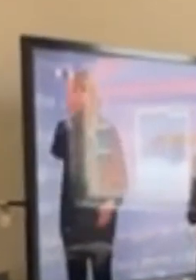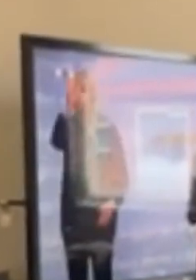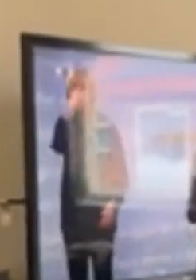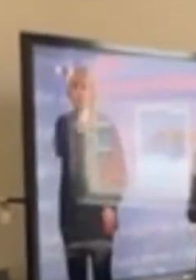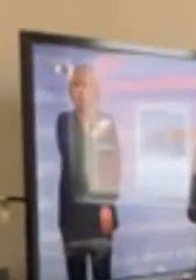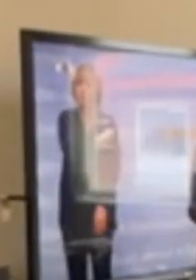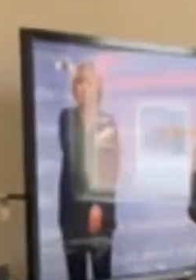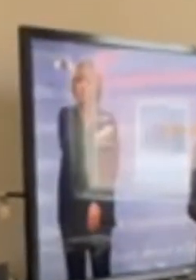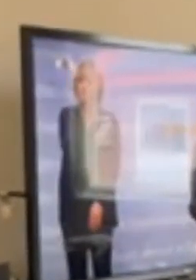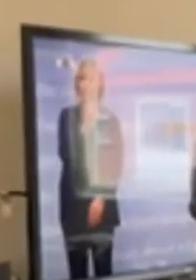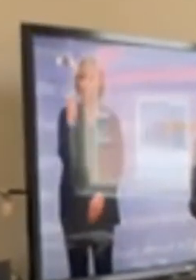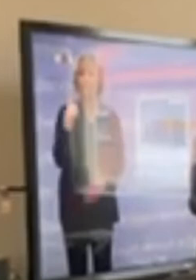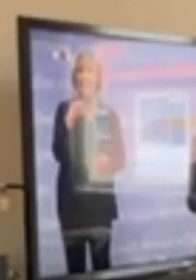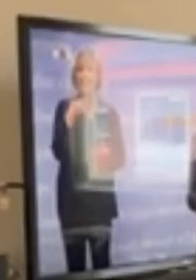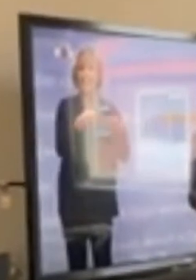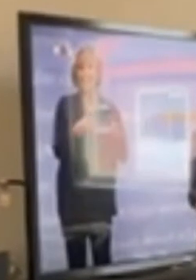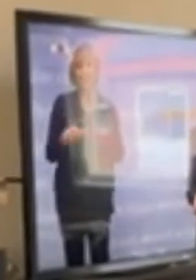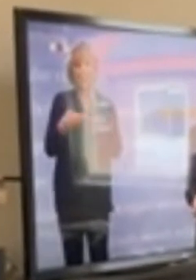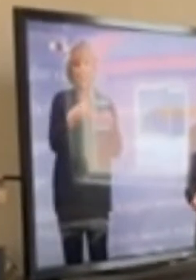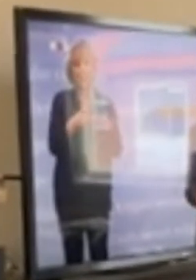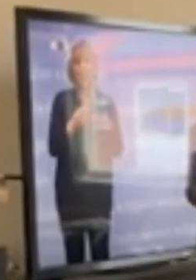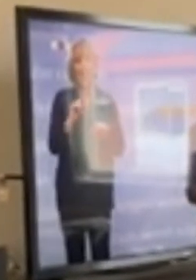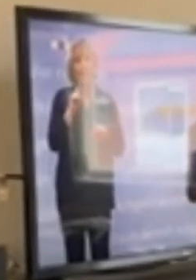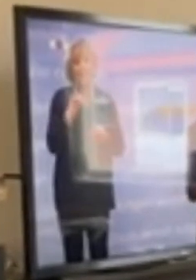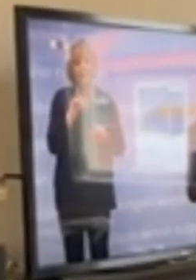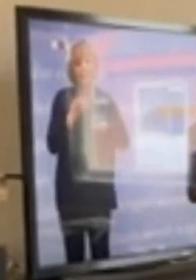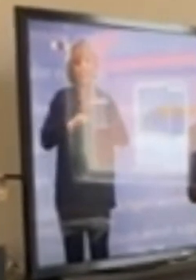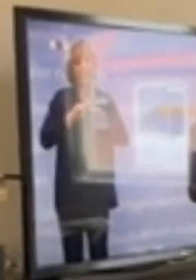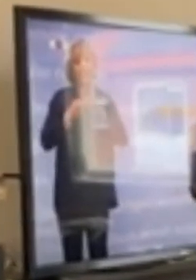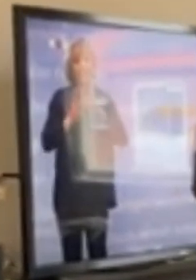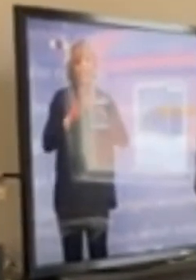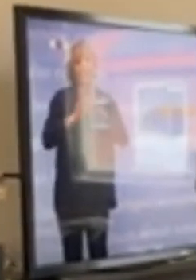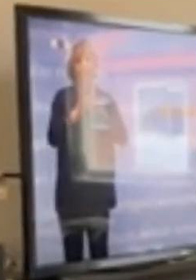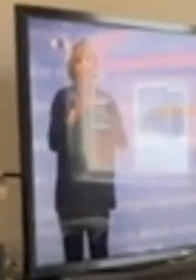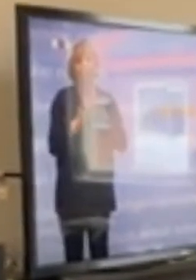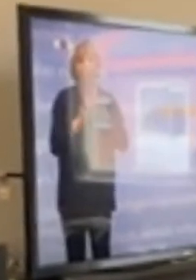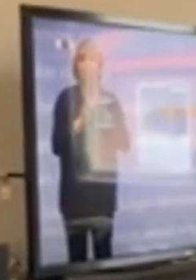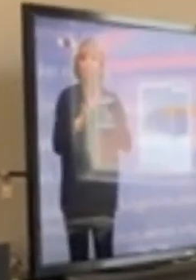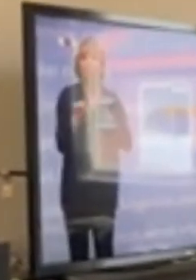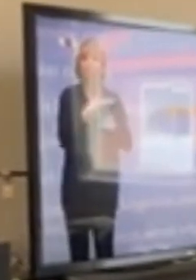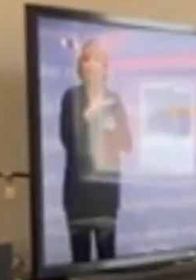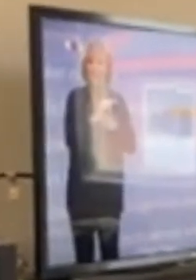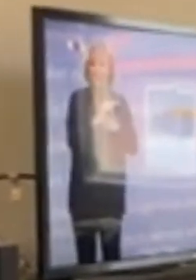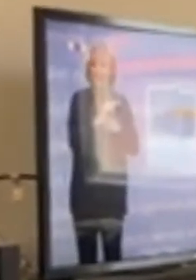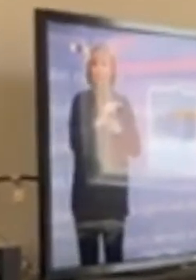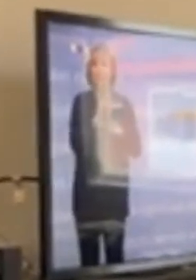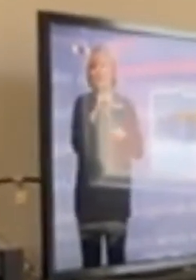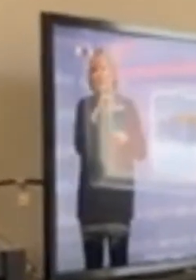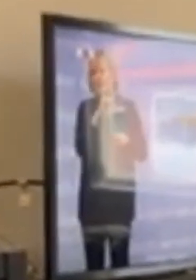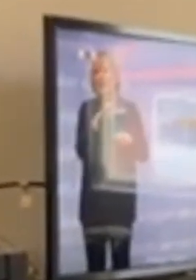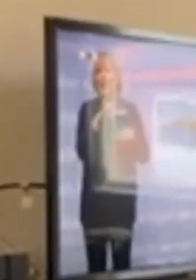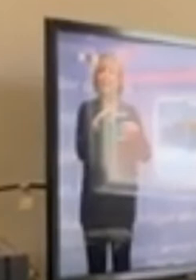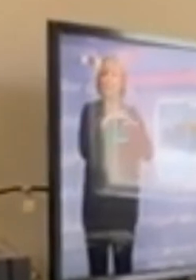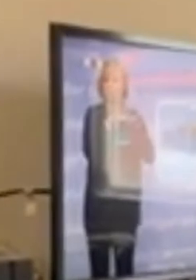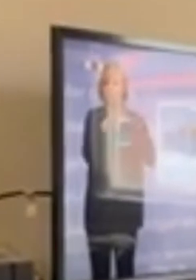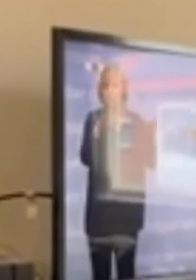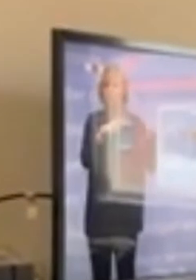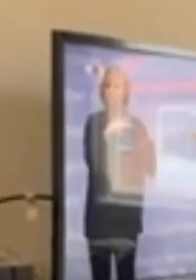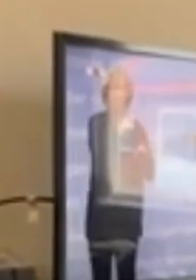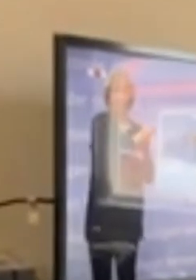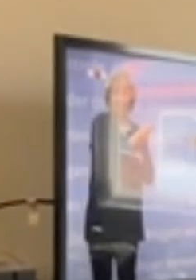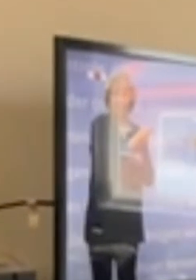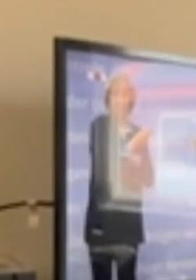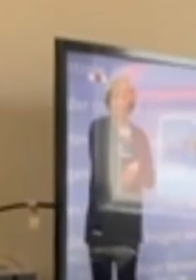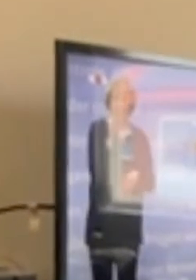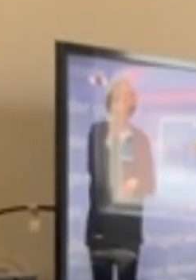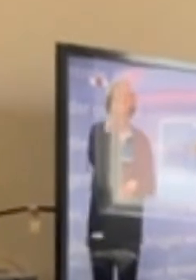6 januari is de vaccinatie begonnen van de eerste verpleeghuismedewerkers en van het ziekenhuispersoneel, dat op IC's en op de corona-afdelingen werkt. En afgelopen